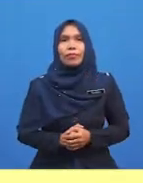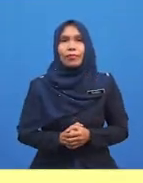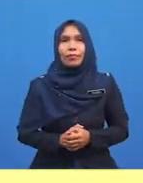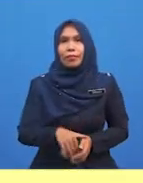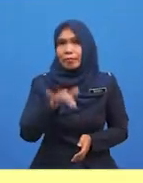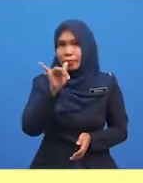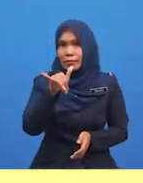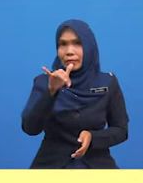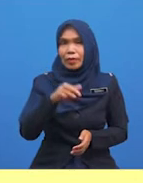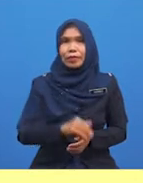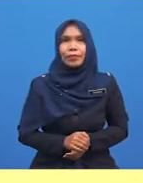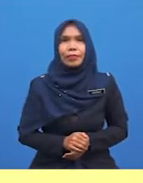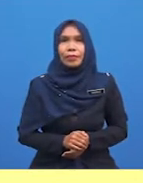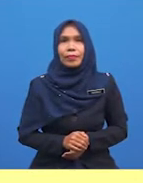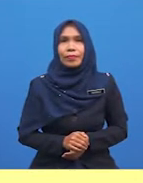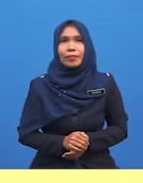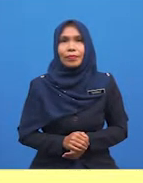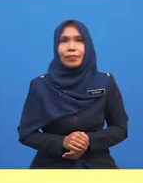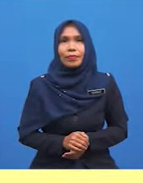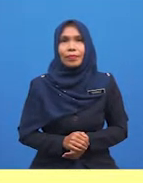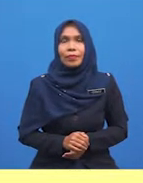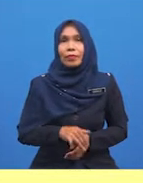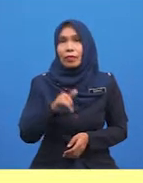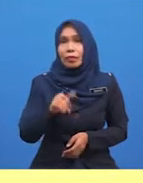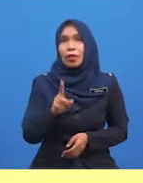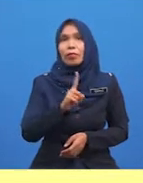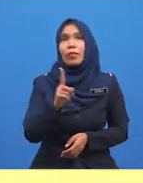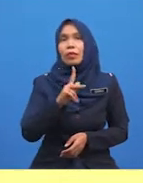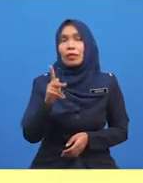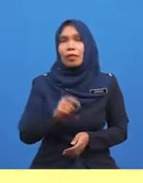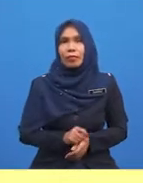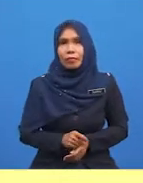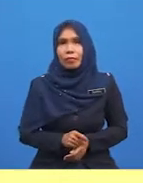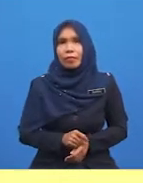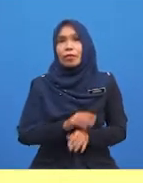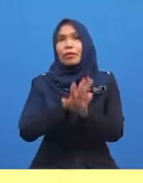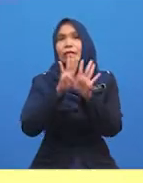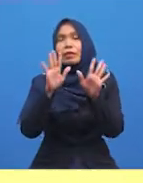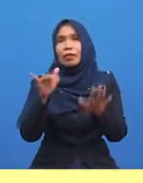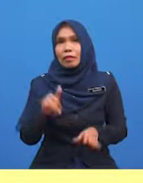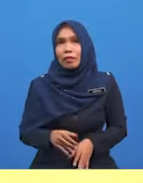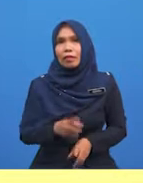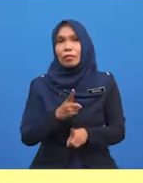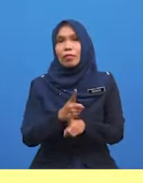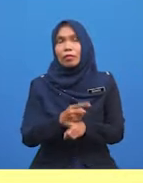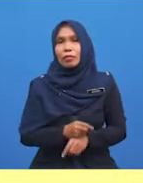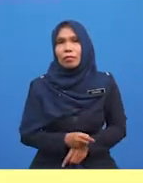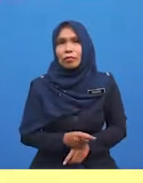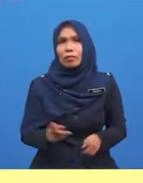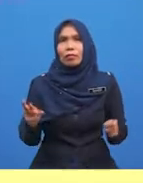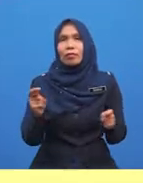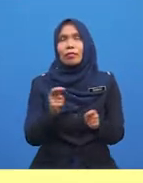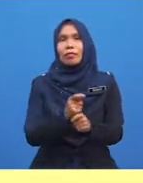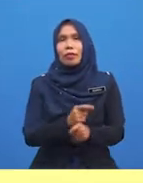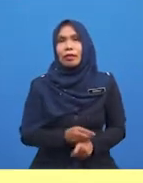Ya, soalannya berbunyi begini. Yang manakah penyataan yang benar tentang